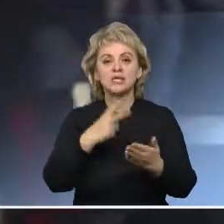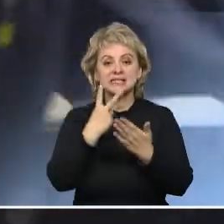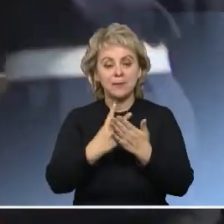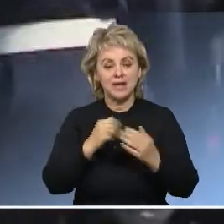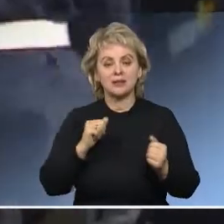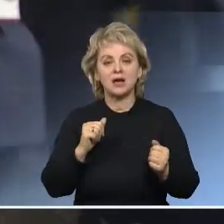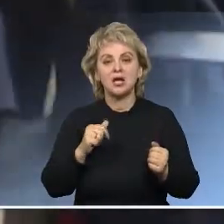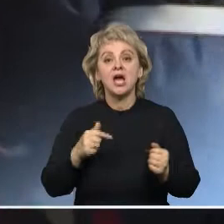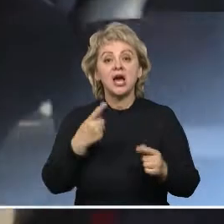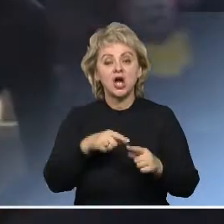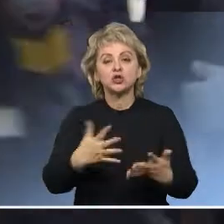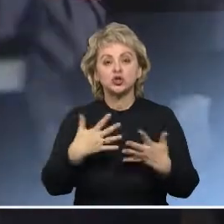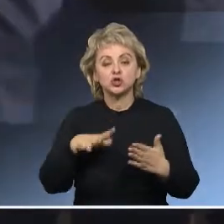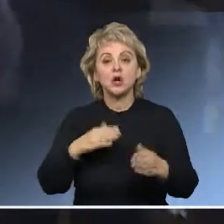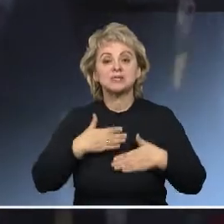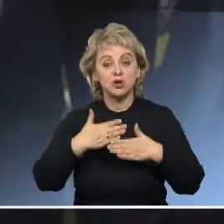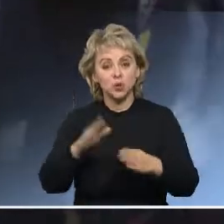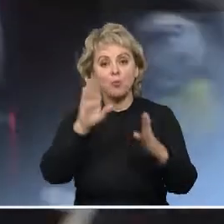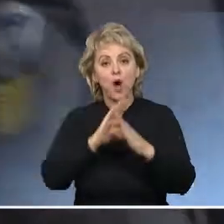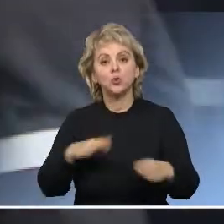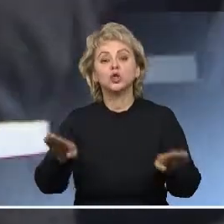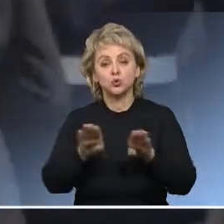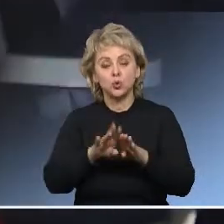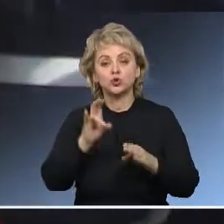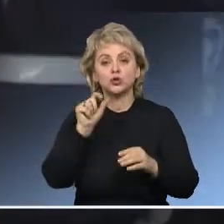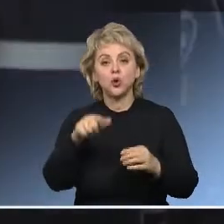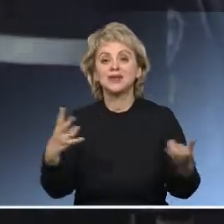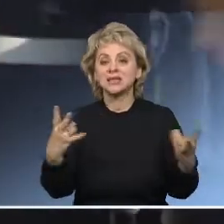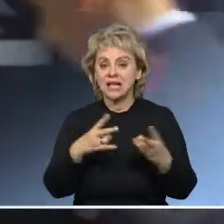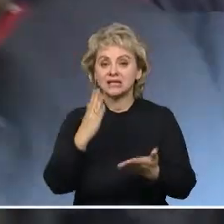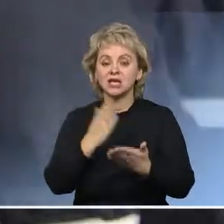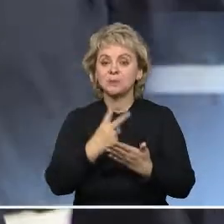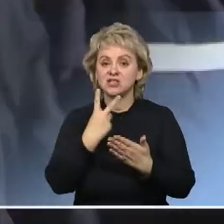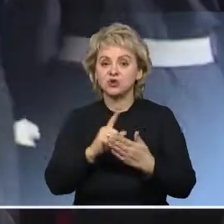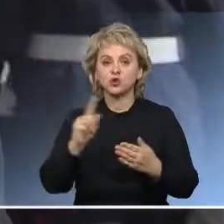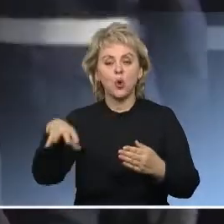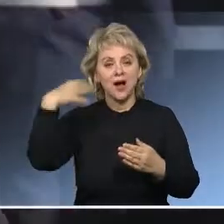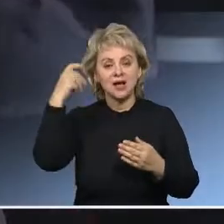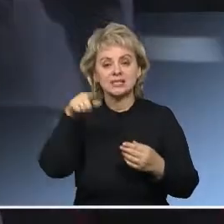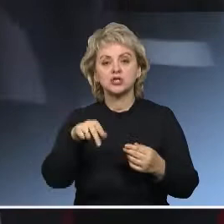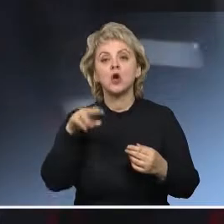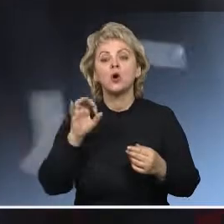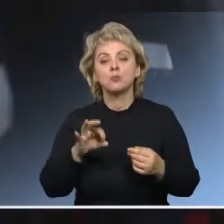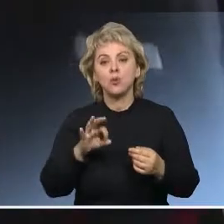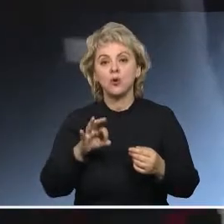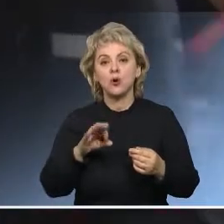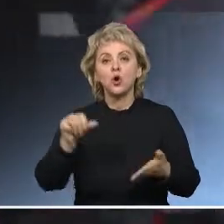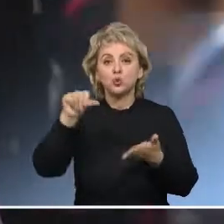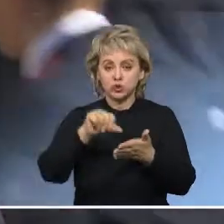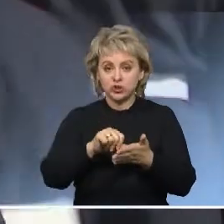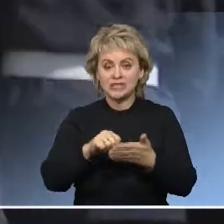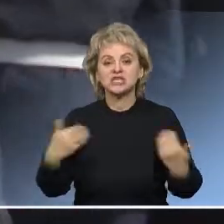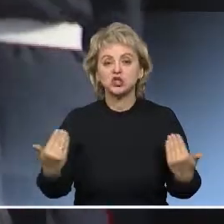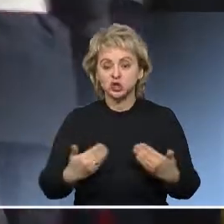заметно. Этому, конечно, способствует и погода тоже, но надо иметь в виду, что казачество по участию